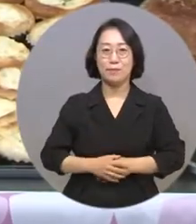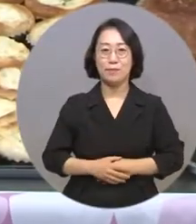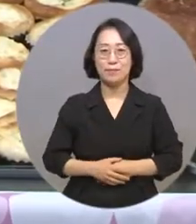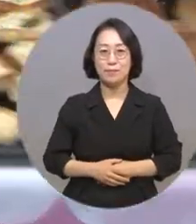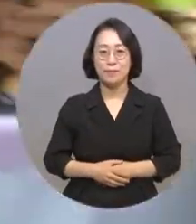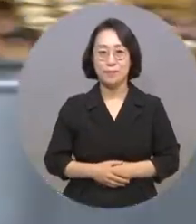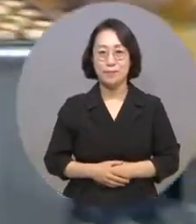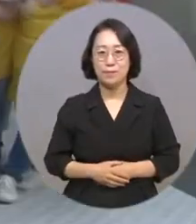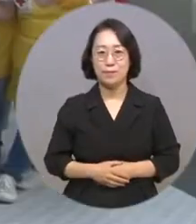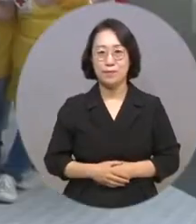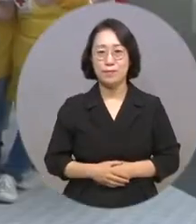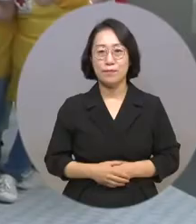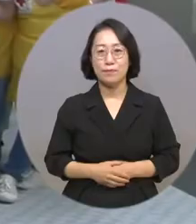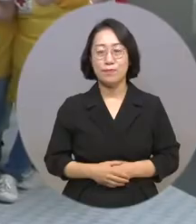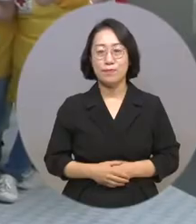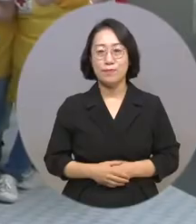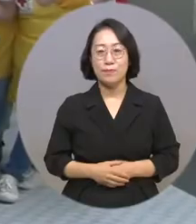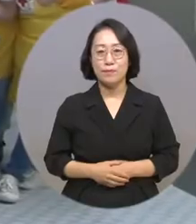부산방송 황경영입니다.